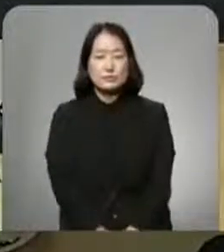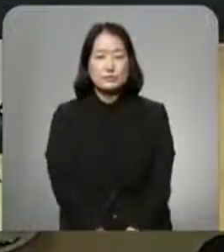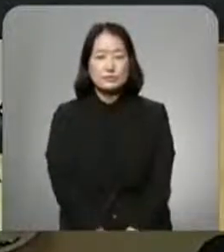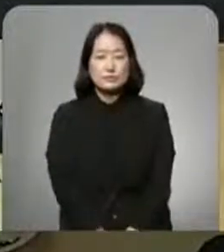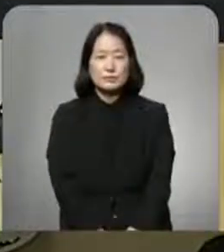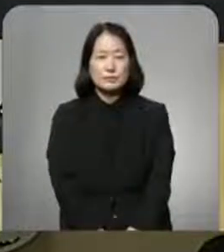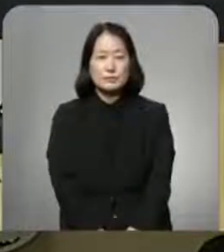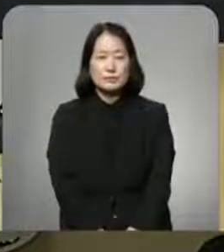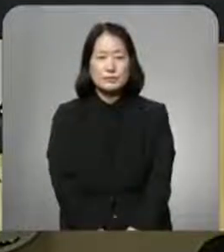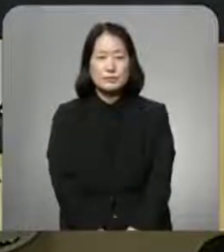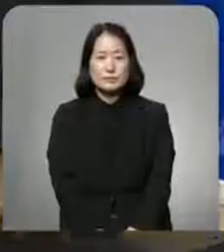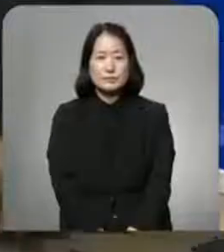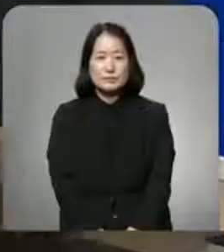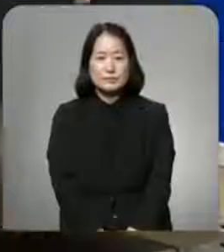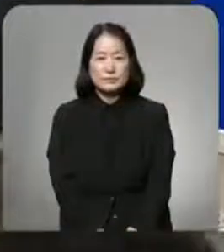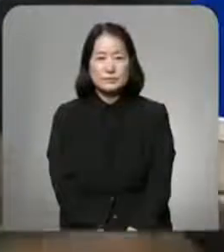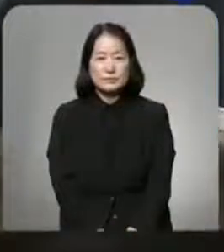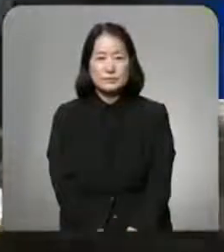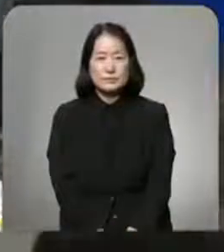보도합니다